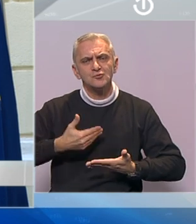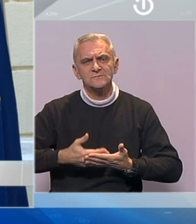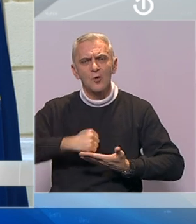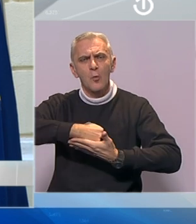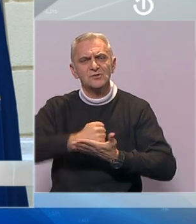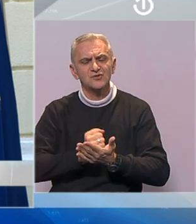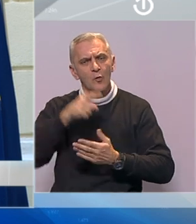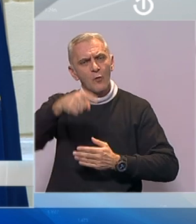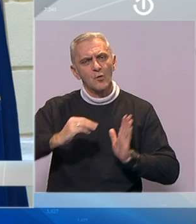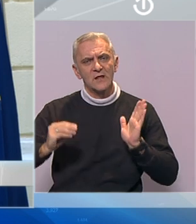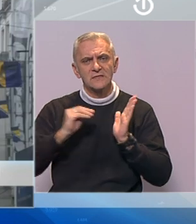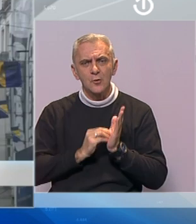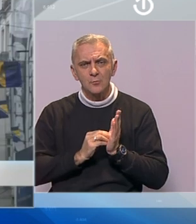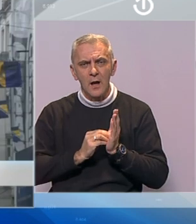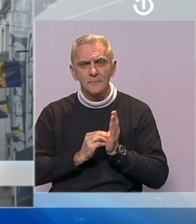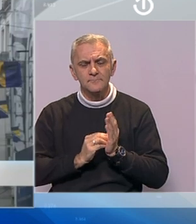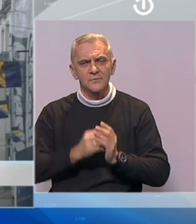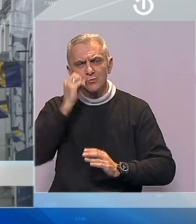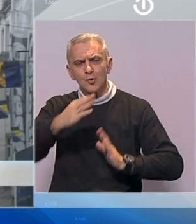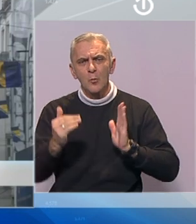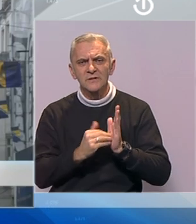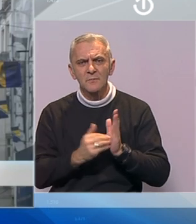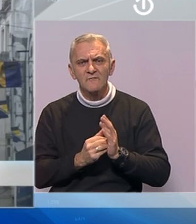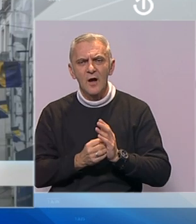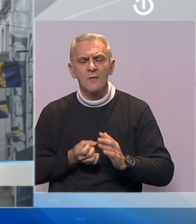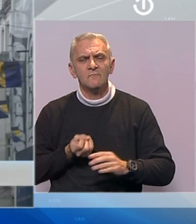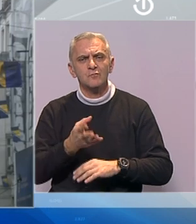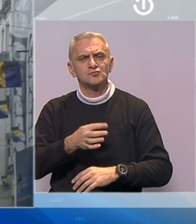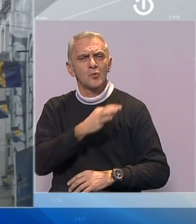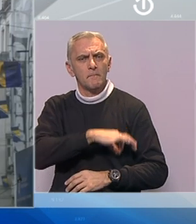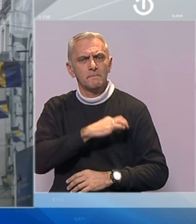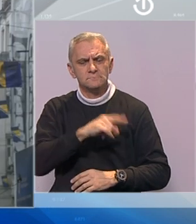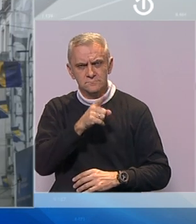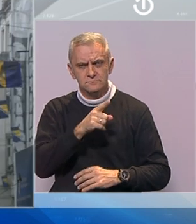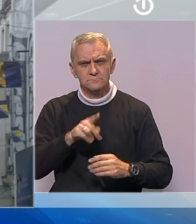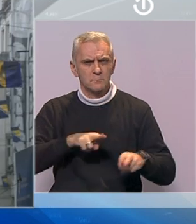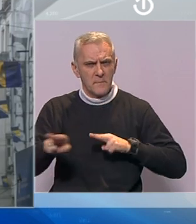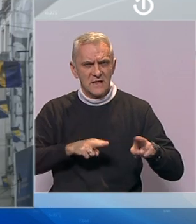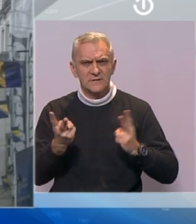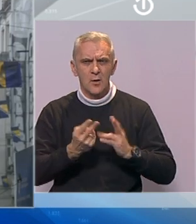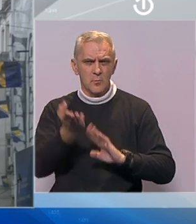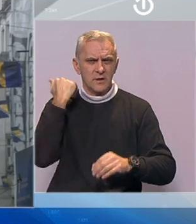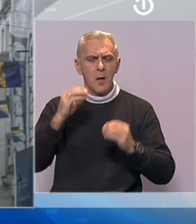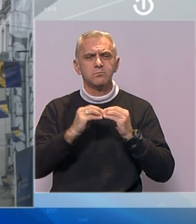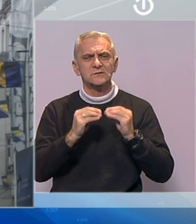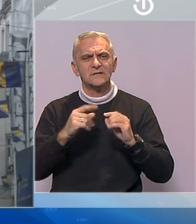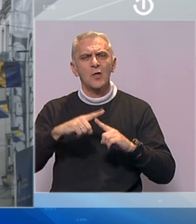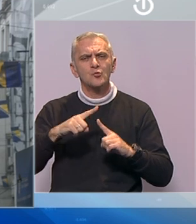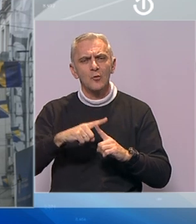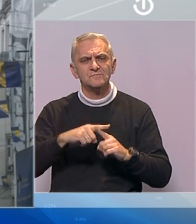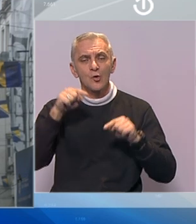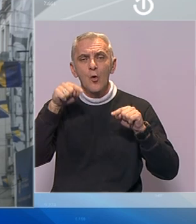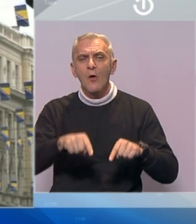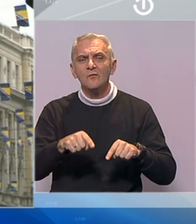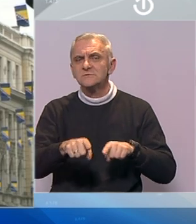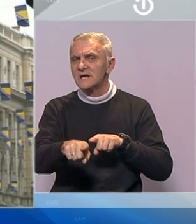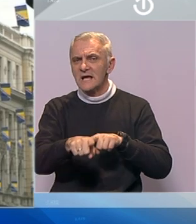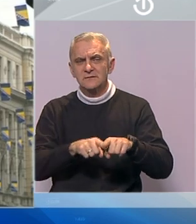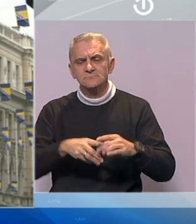osnovanosti obilježavanja ovog datuma, zloupotrebljava funkciju ministra kao i njegova prethodnica Bisera Turković. Ovo se ističe